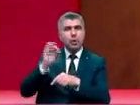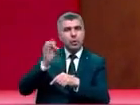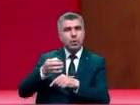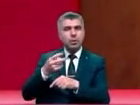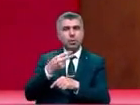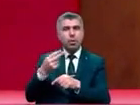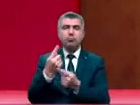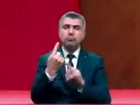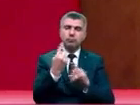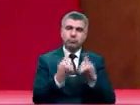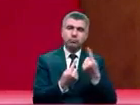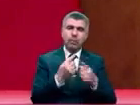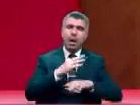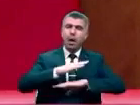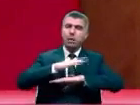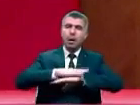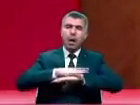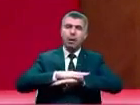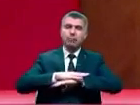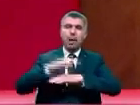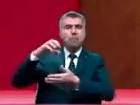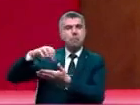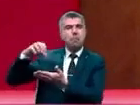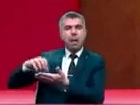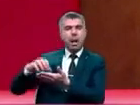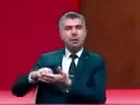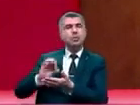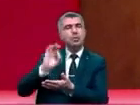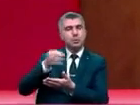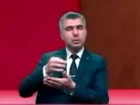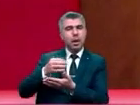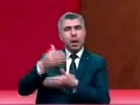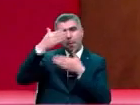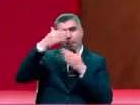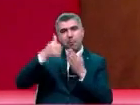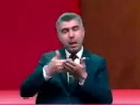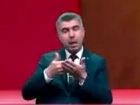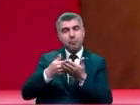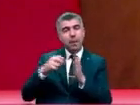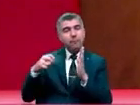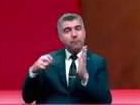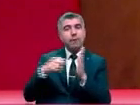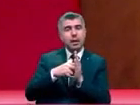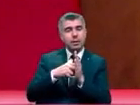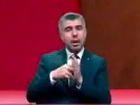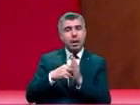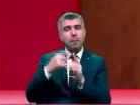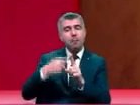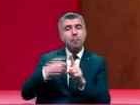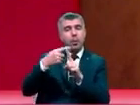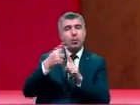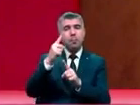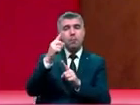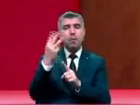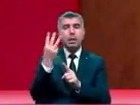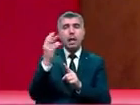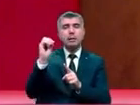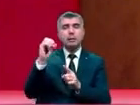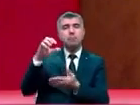وبالتالي فاحنا كنحترموا الحقوق السياديه لكل الدول. المغرب فرض تاشيره على اكثر من 130